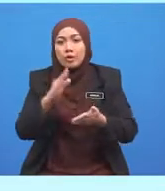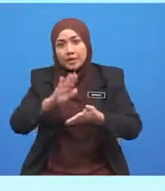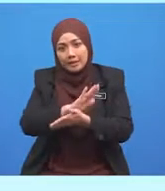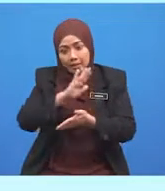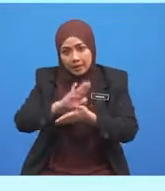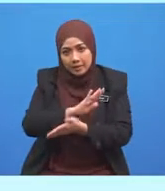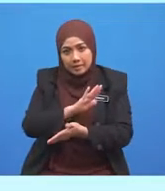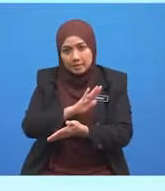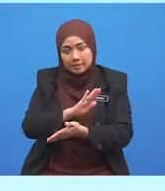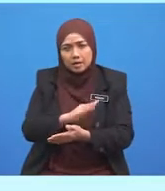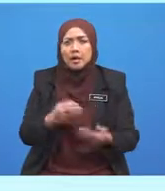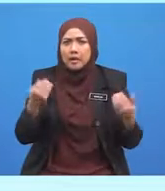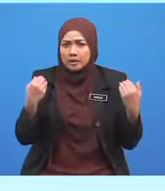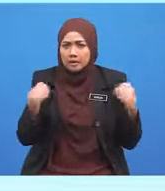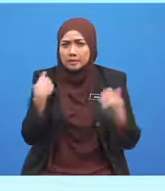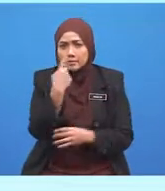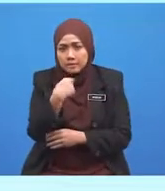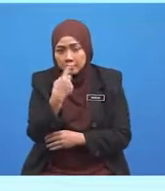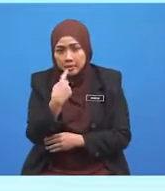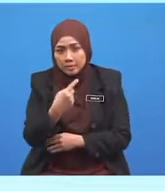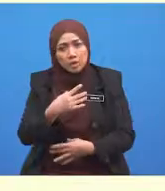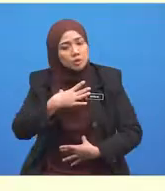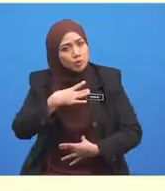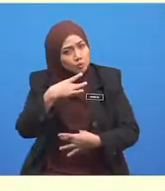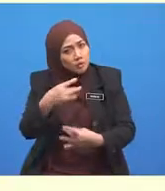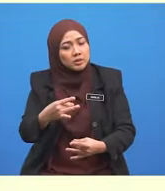Ada sesiapa hobinya mengumpul wang kertas?